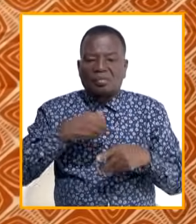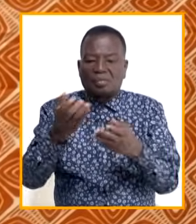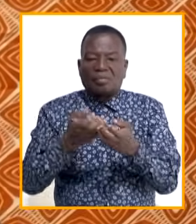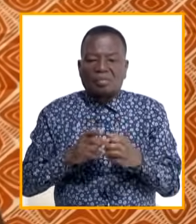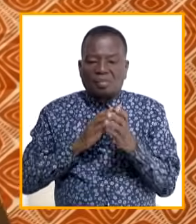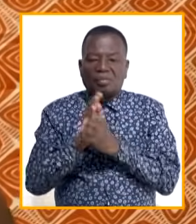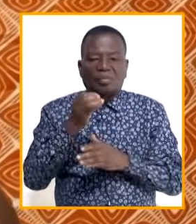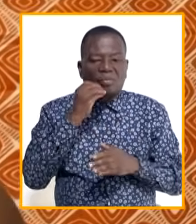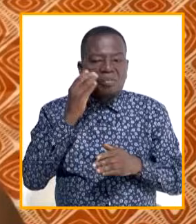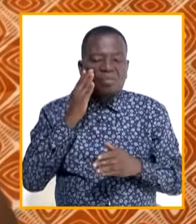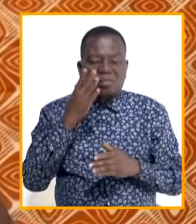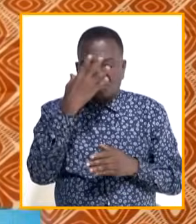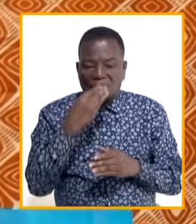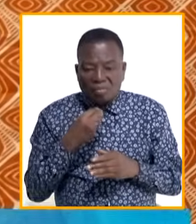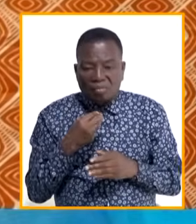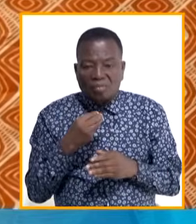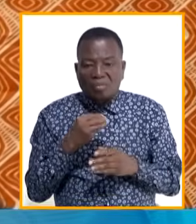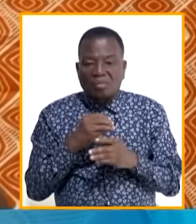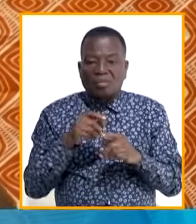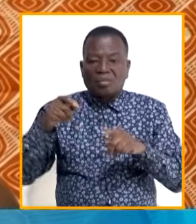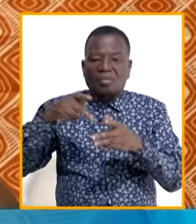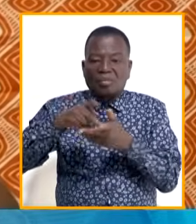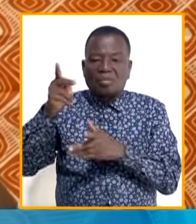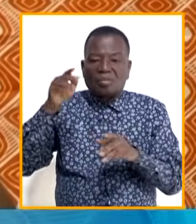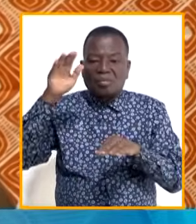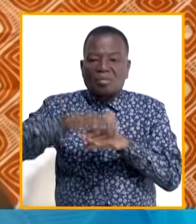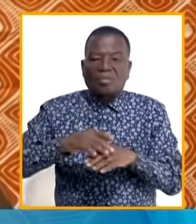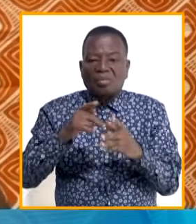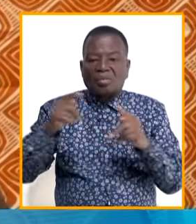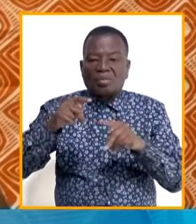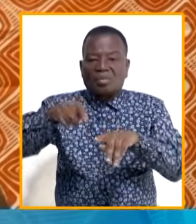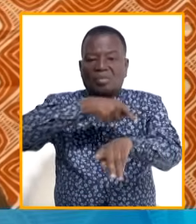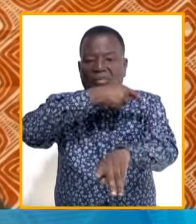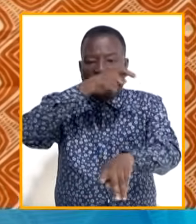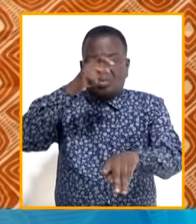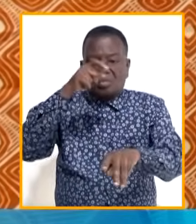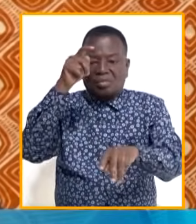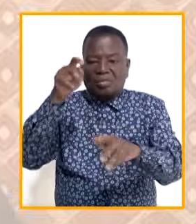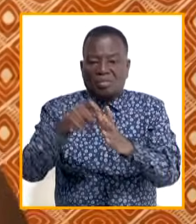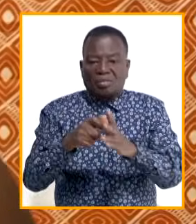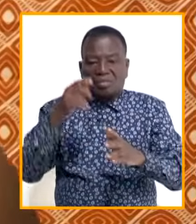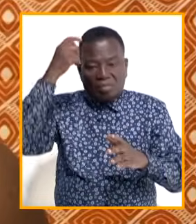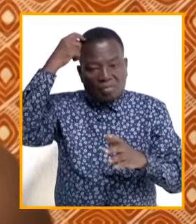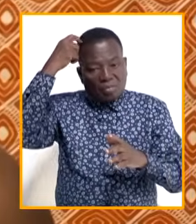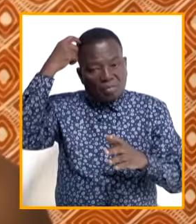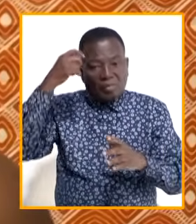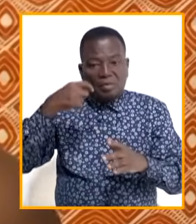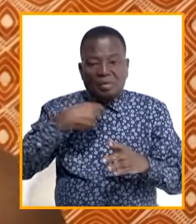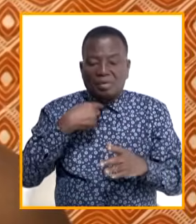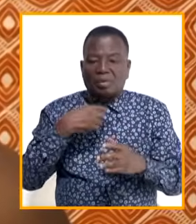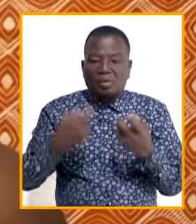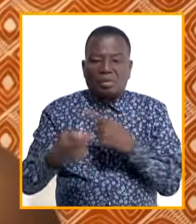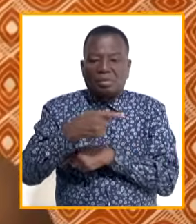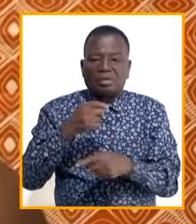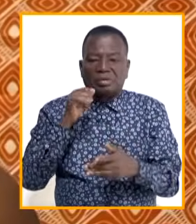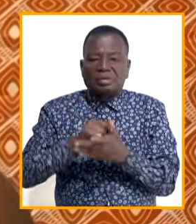logés, mais pouvoir payer sur de très long terme. Donc, ils veulent repartir sur le système location-vente. Aujourd'hui, ça, c'est un peu